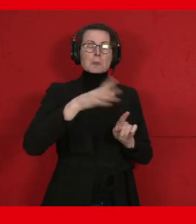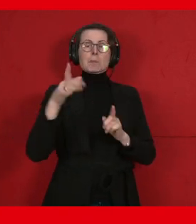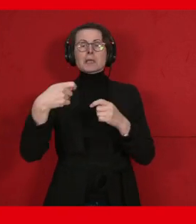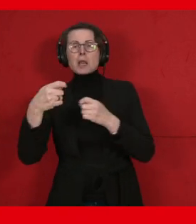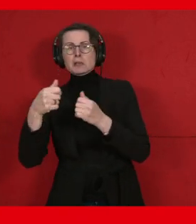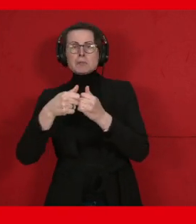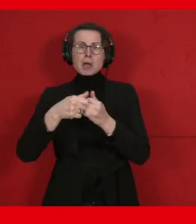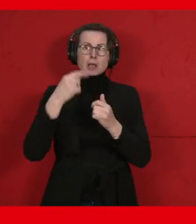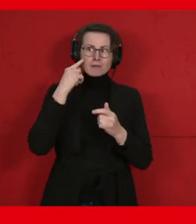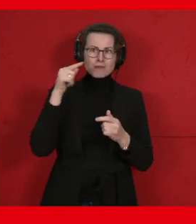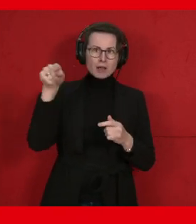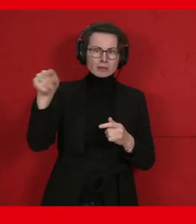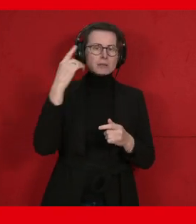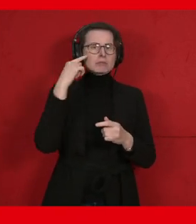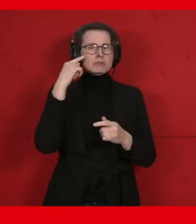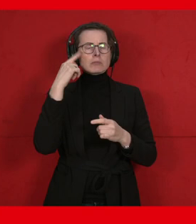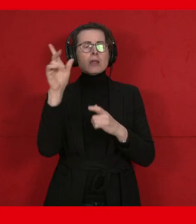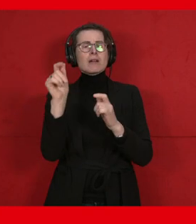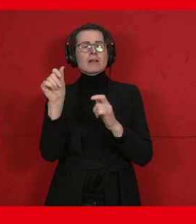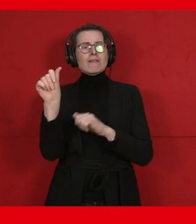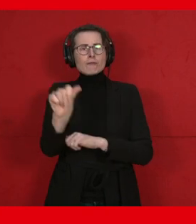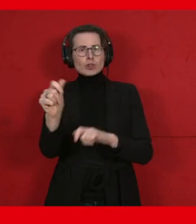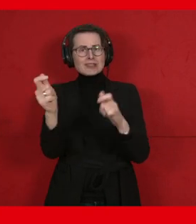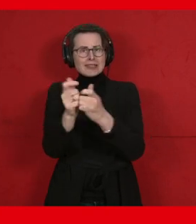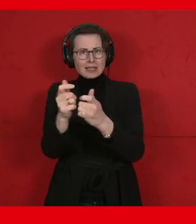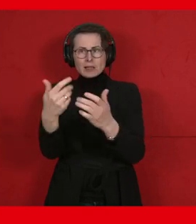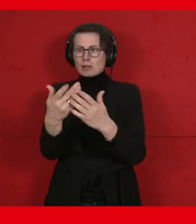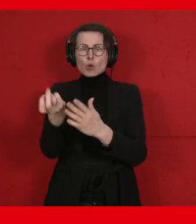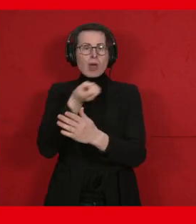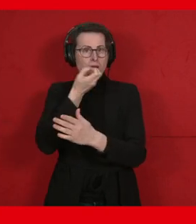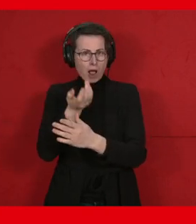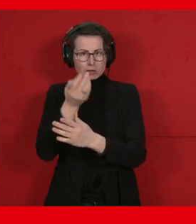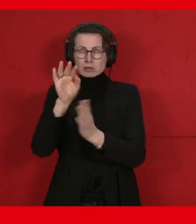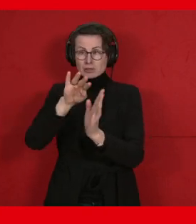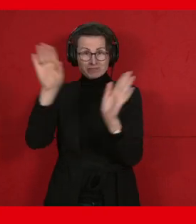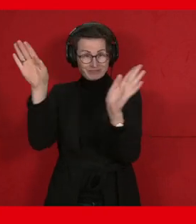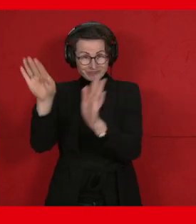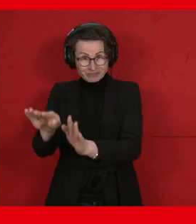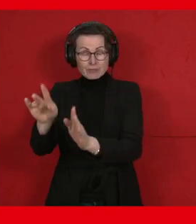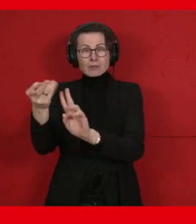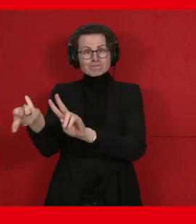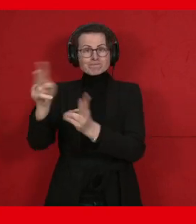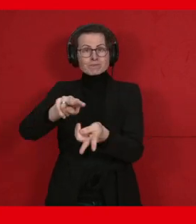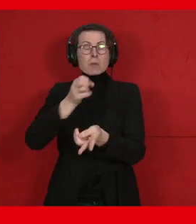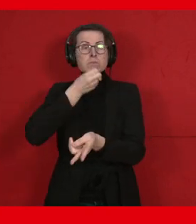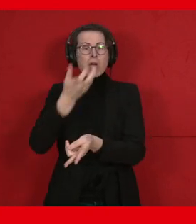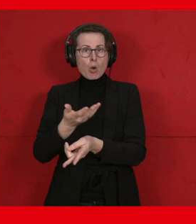Handelspartnern, von denen wir jetzt fossile Energieträger beziehen, nämlich zum Beispiel Gas, können wir das nicht auf blauen Wasserstoff umstellen und dann eben auch